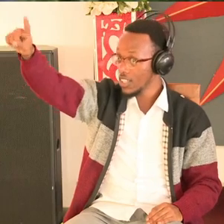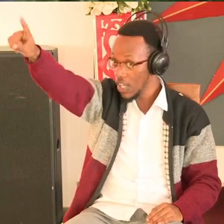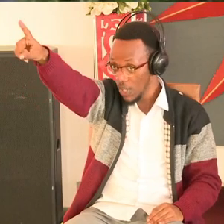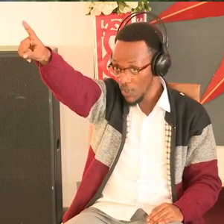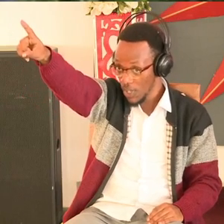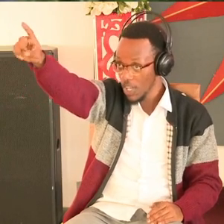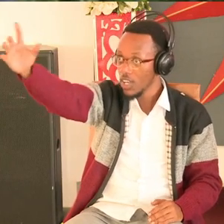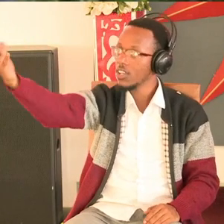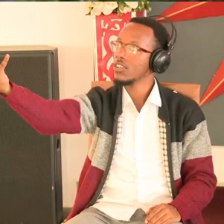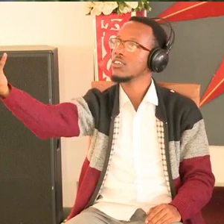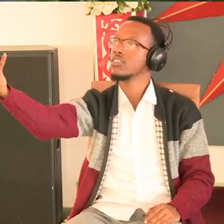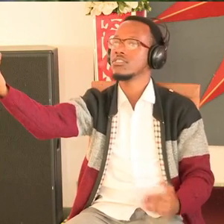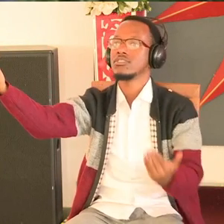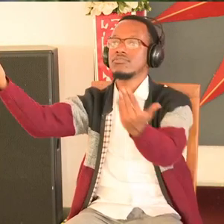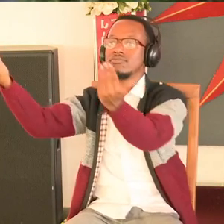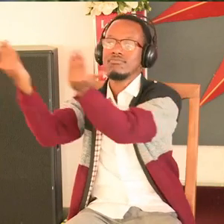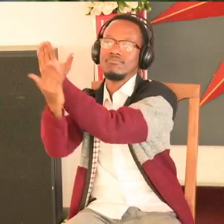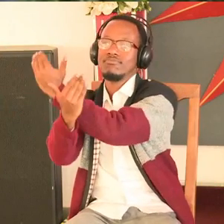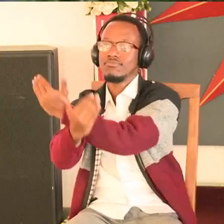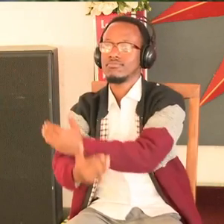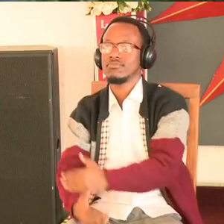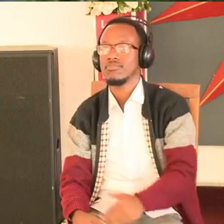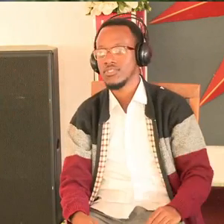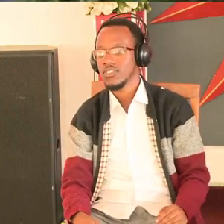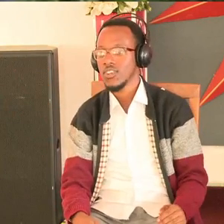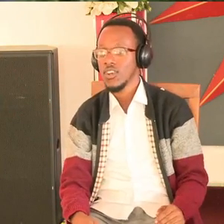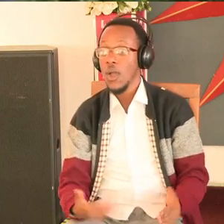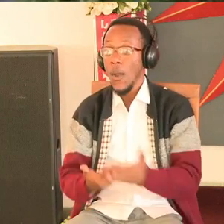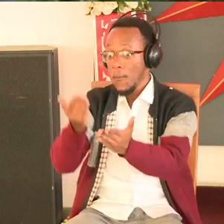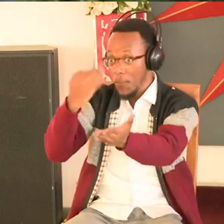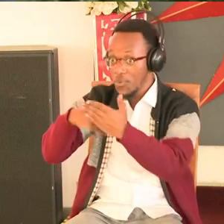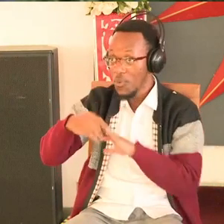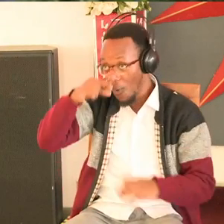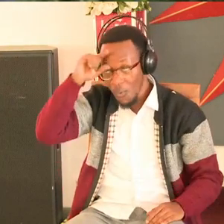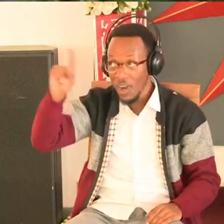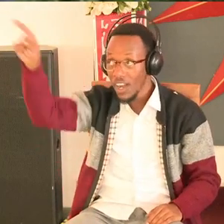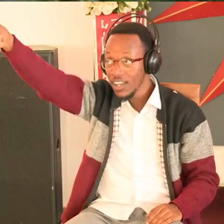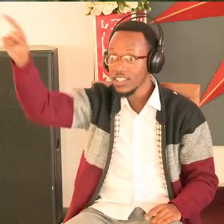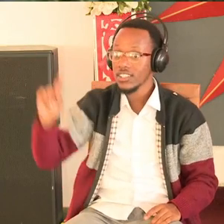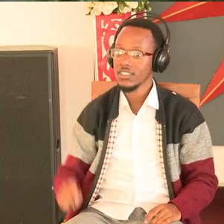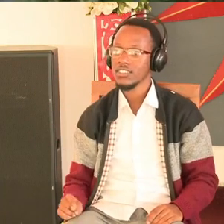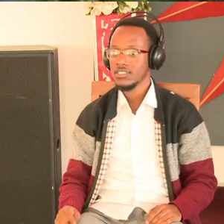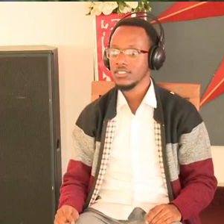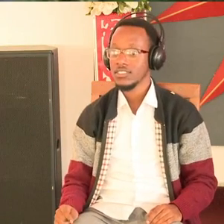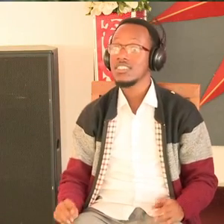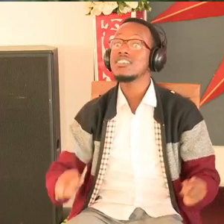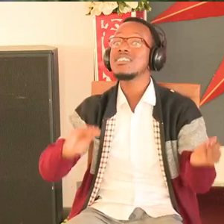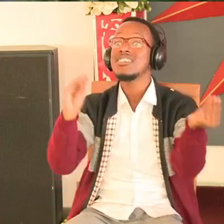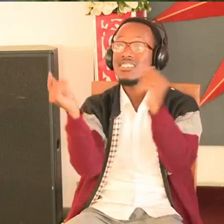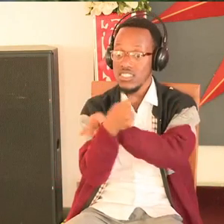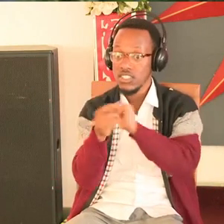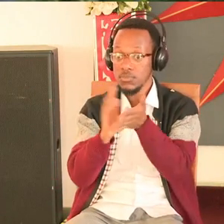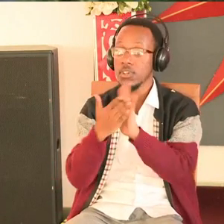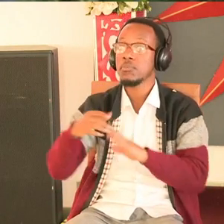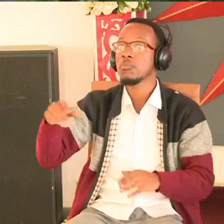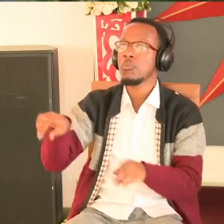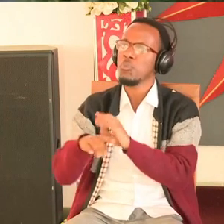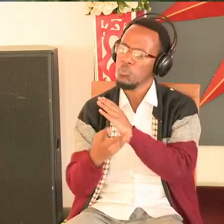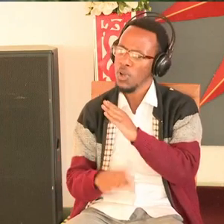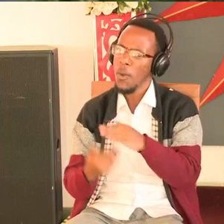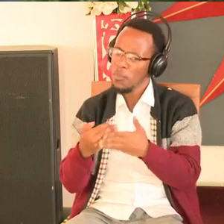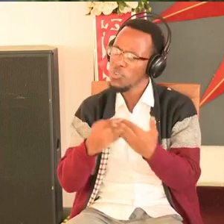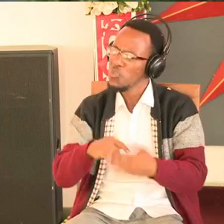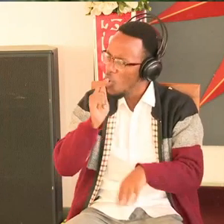mbere y'uko izuba ryizijimishwa na mbere y'uko ukwezi guhinduka amaraso mbere y'uko igihe cy'umuntu